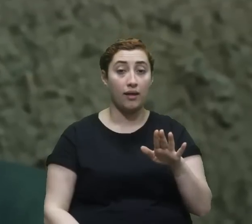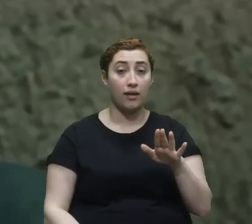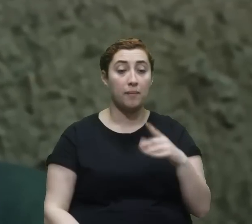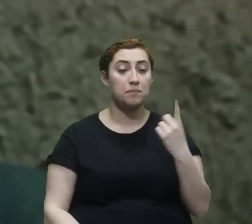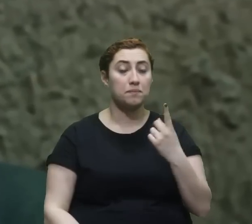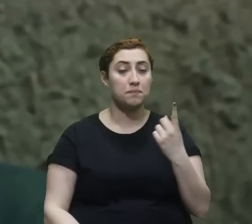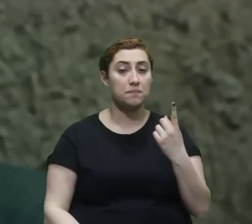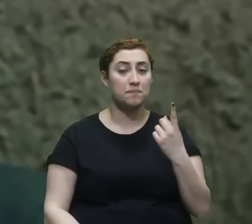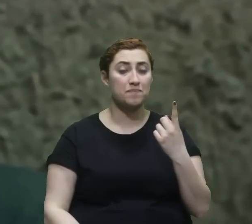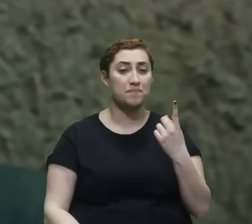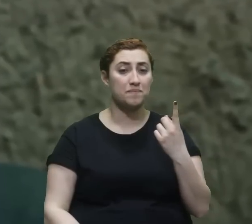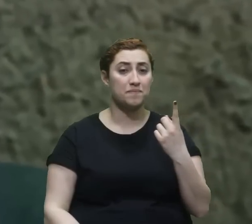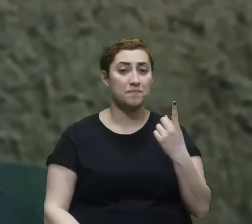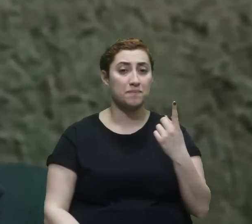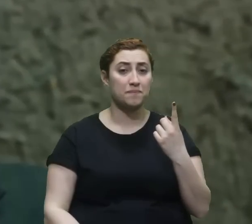Bir de